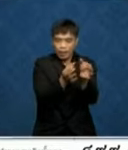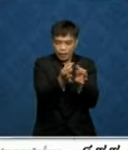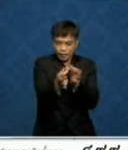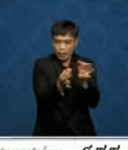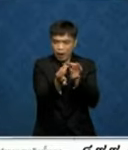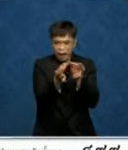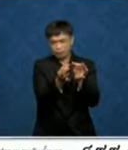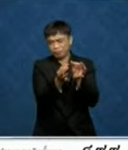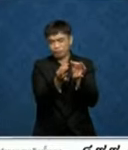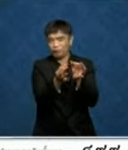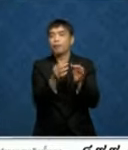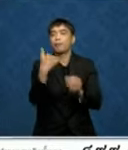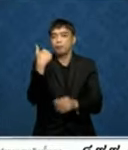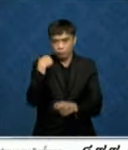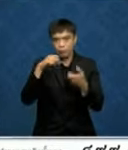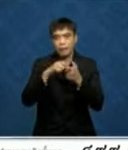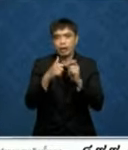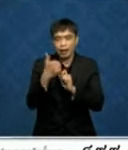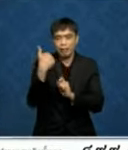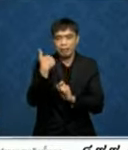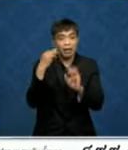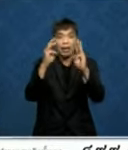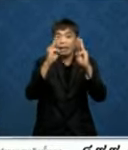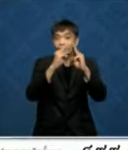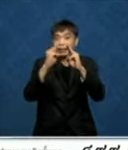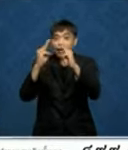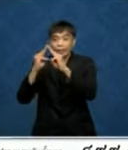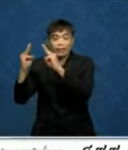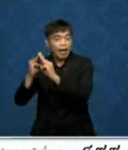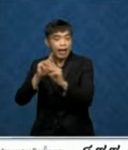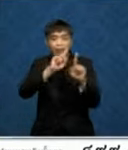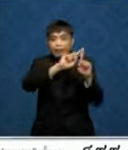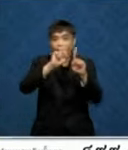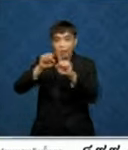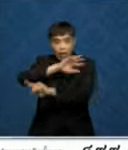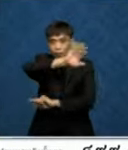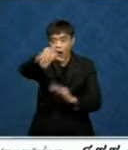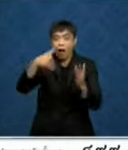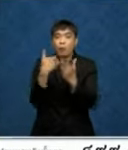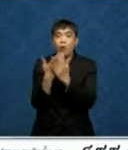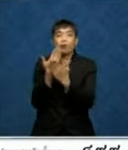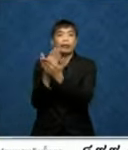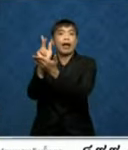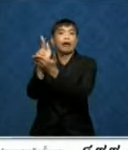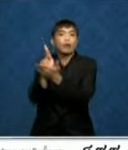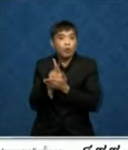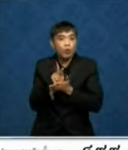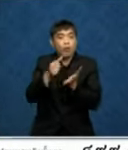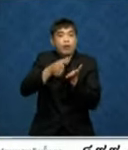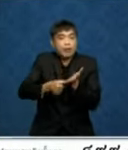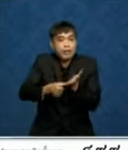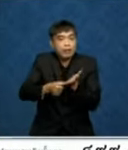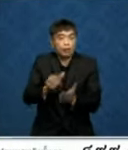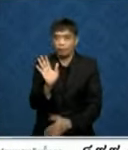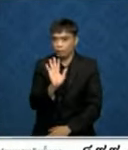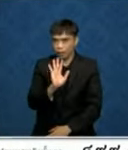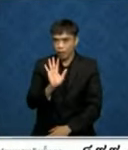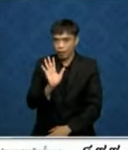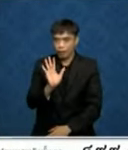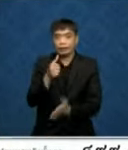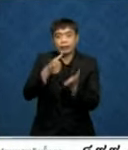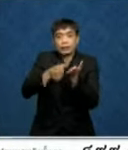พราะไม่ใช่สัญญาทุกประเภทเนี่ยจะก่อให้เกิดหนี้เรื่องนี้ผมไม่ได้พูดเองนะท่านประธานนั่นคือมีศาสตราจารย์ทางกฎหมายหลายท่านเขียนหนังสือเกี่ยวกับ